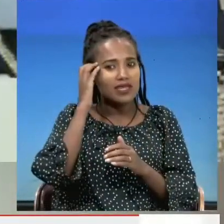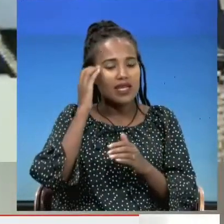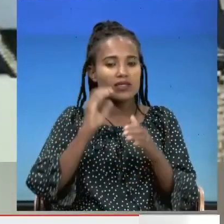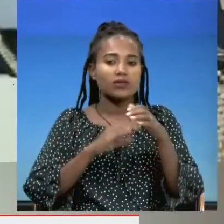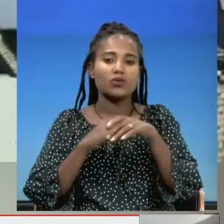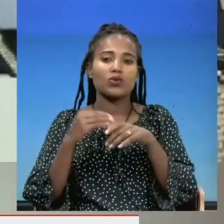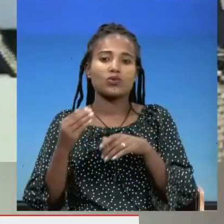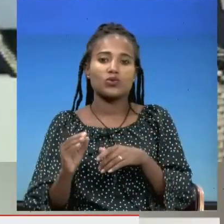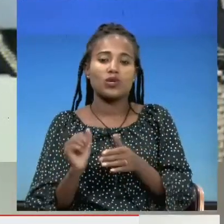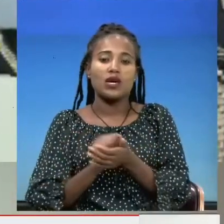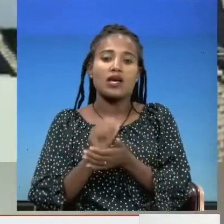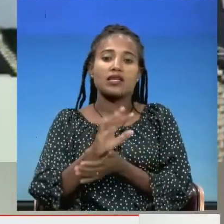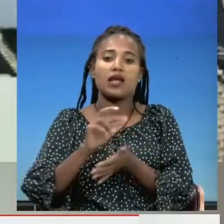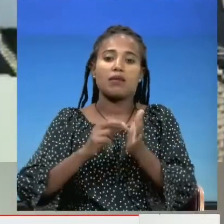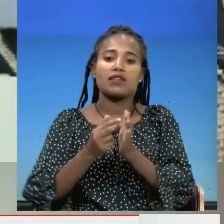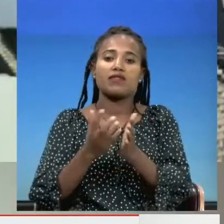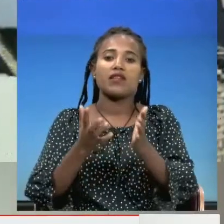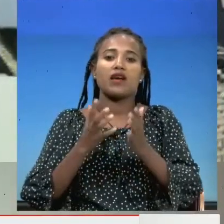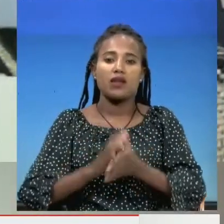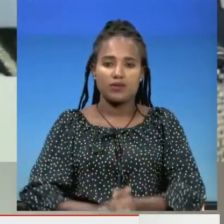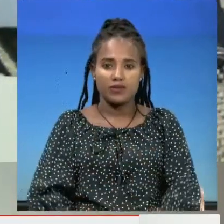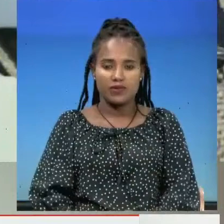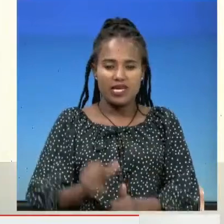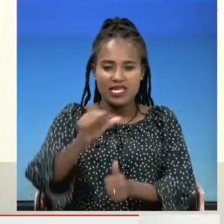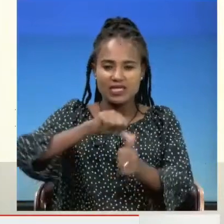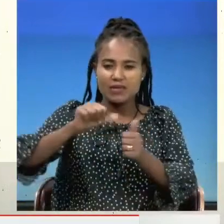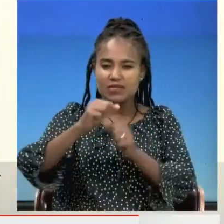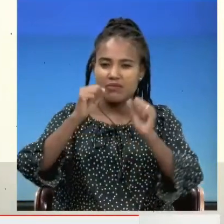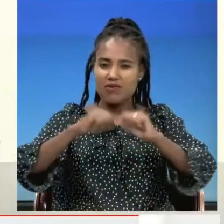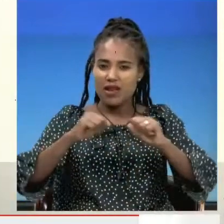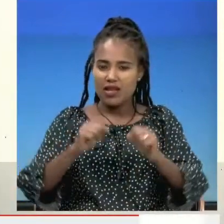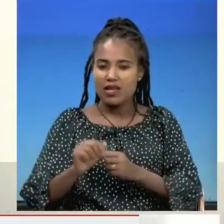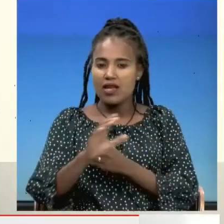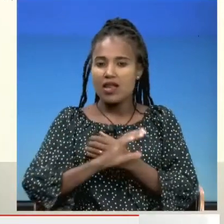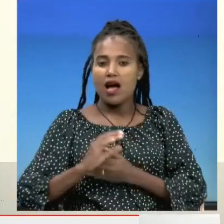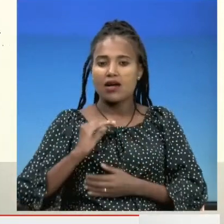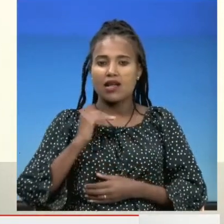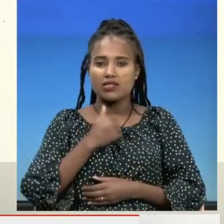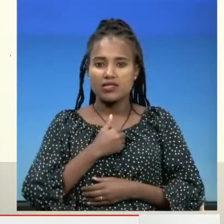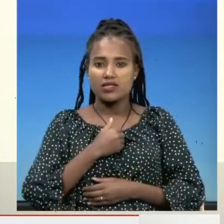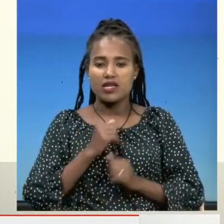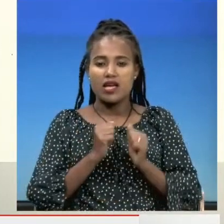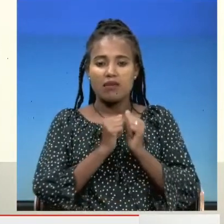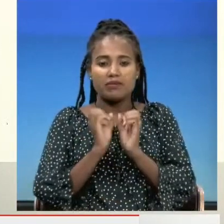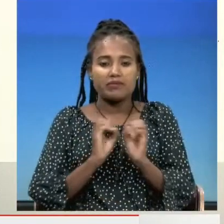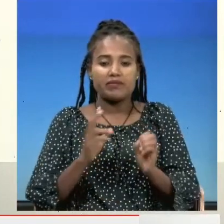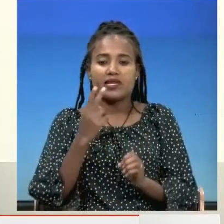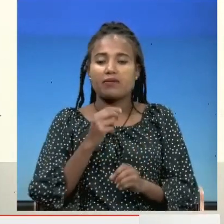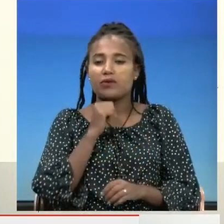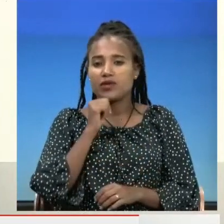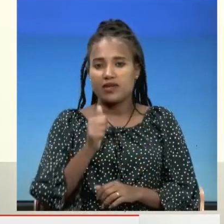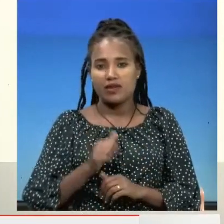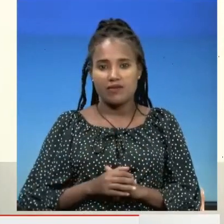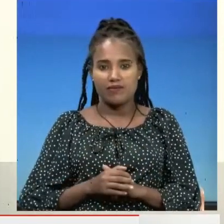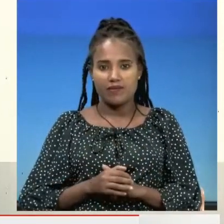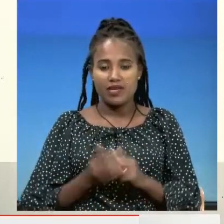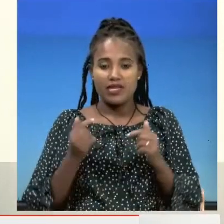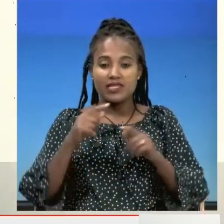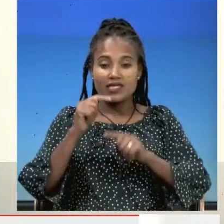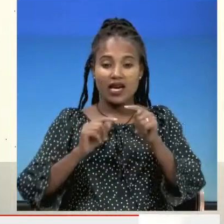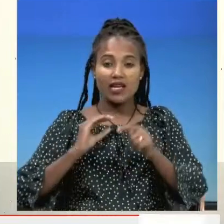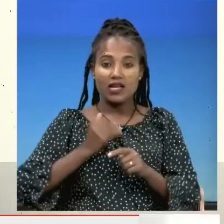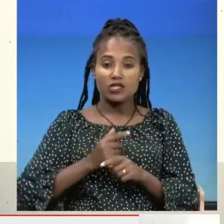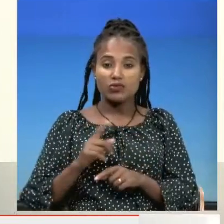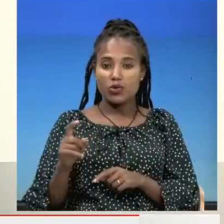እንዲወጡ አደራ ለማለት ፈልጋለሁ። እርስ በርስ መባላት ለሀገራችን አንድም የፈየደው ነገር የለም። እንደ ታሪካችን